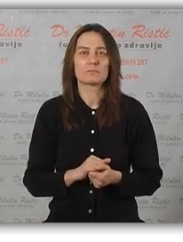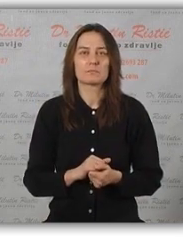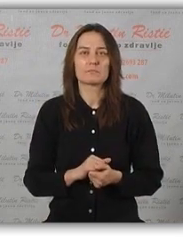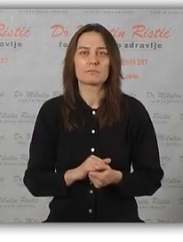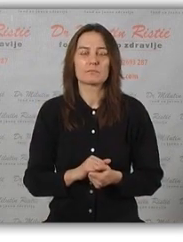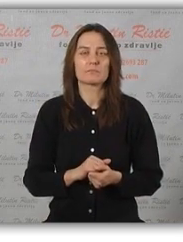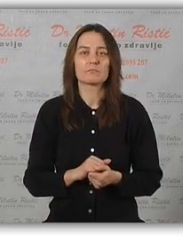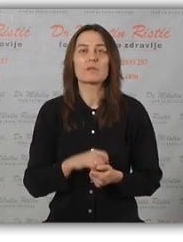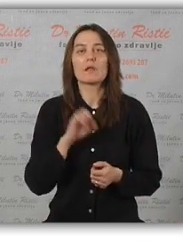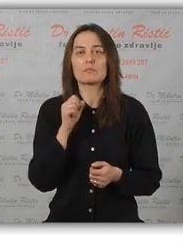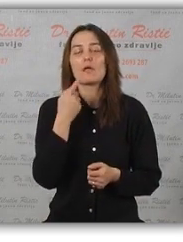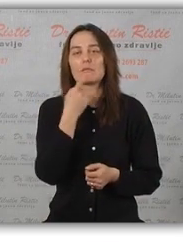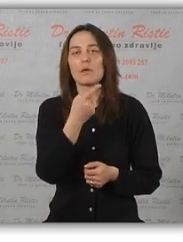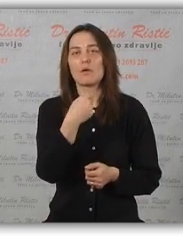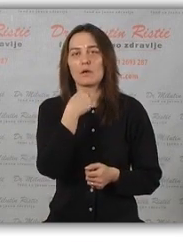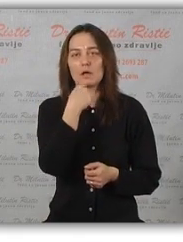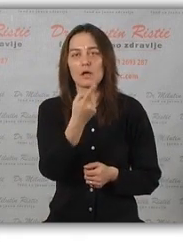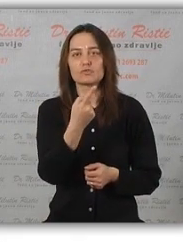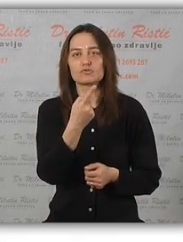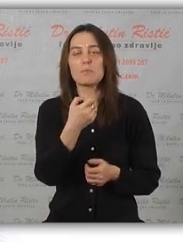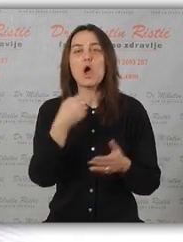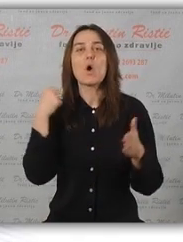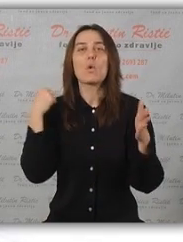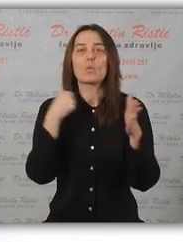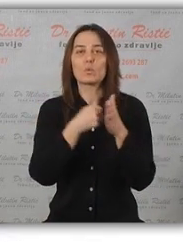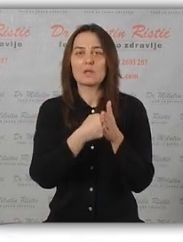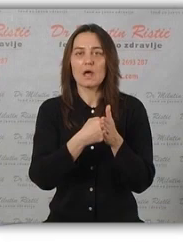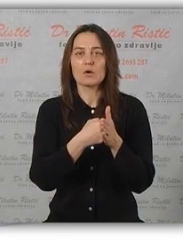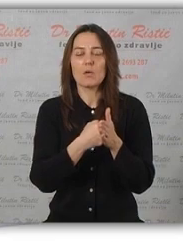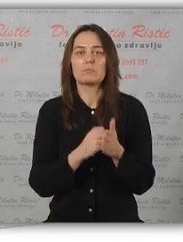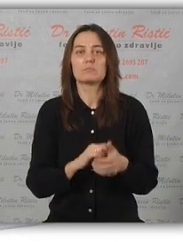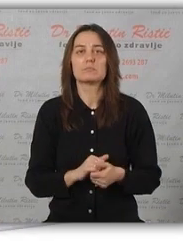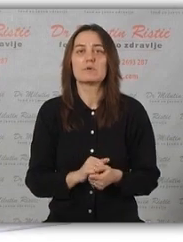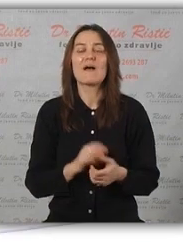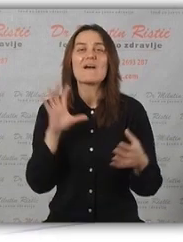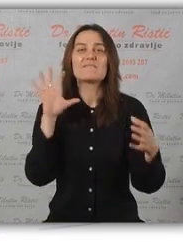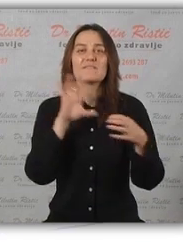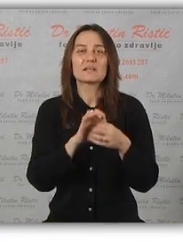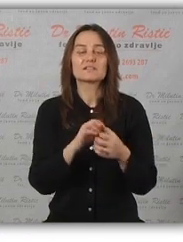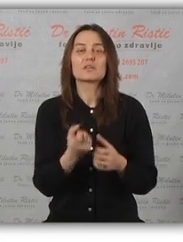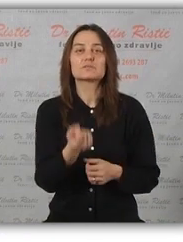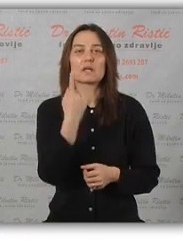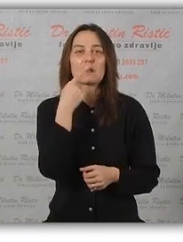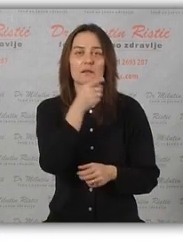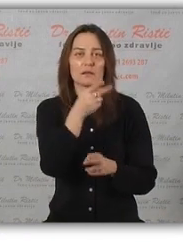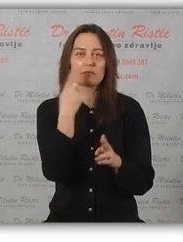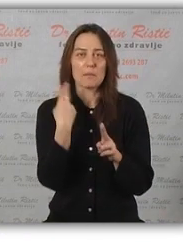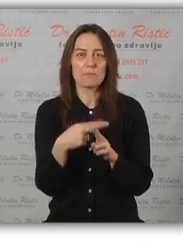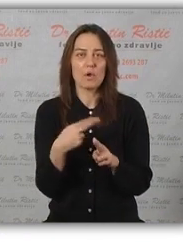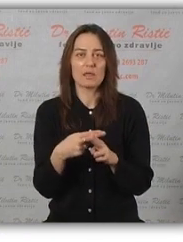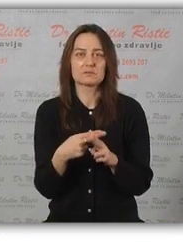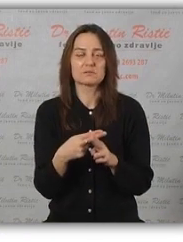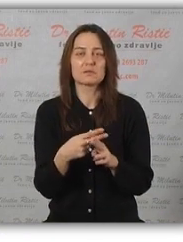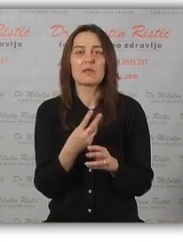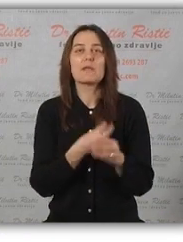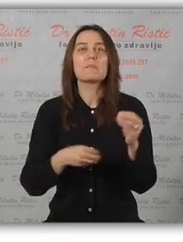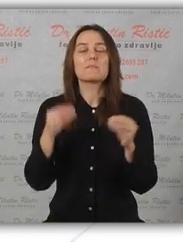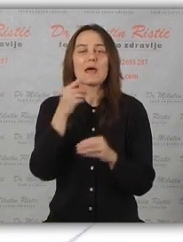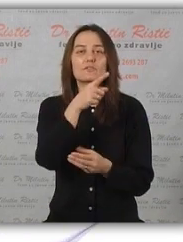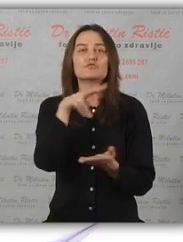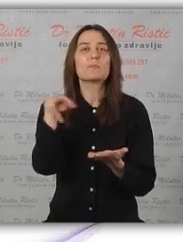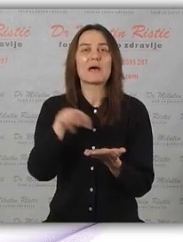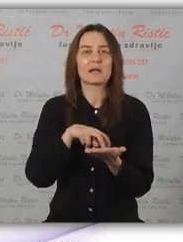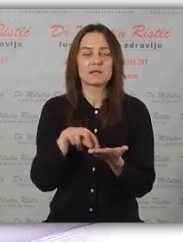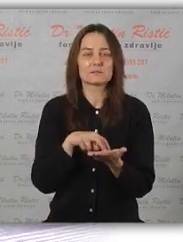najvećim da tako kažem udarom vezano za nastanak melene i